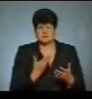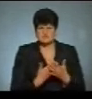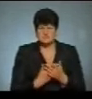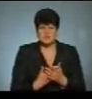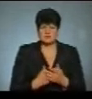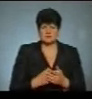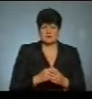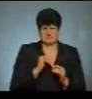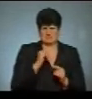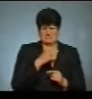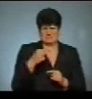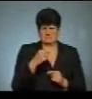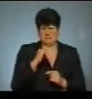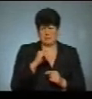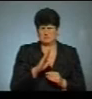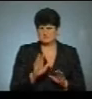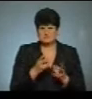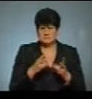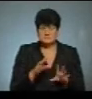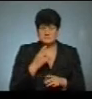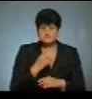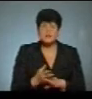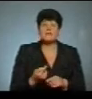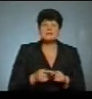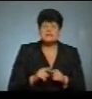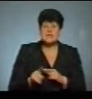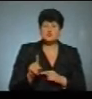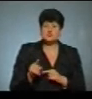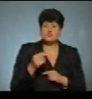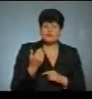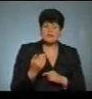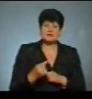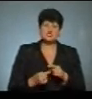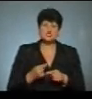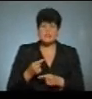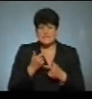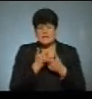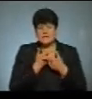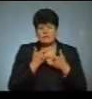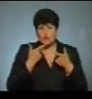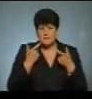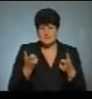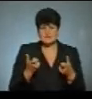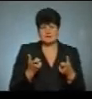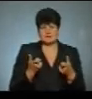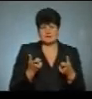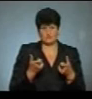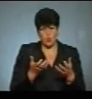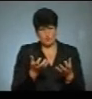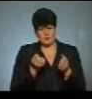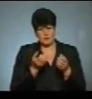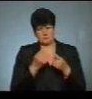з негативними емоціями. Тому що оце, що ми через інформаційний канал одержуємо,